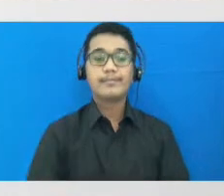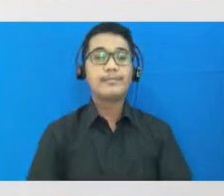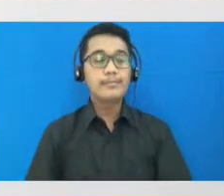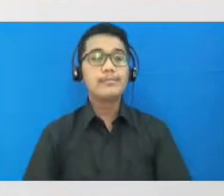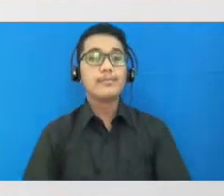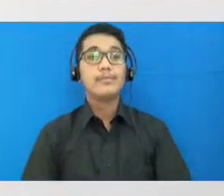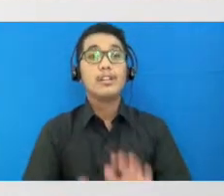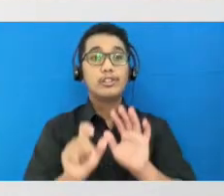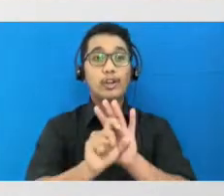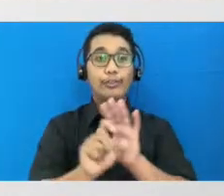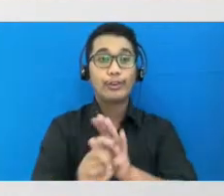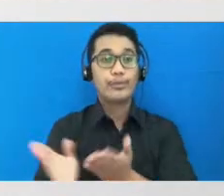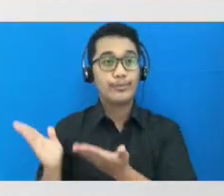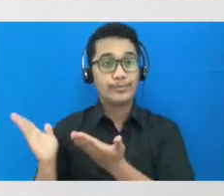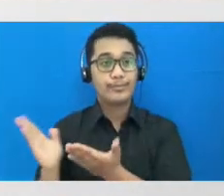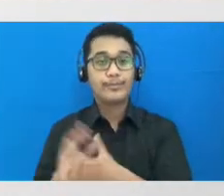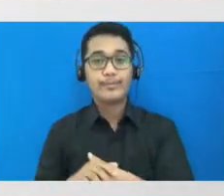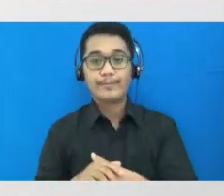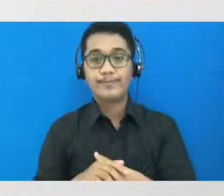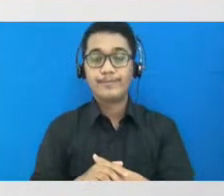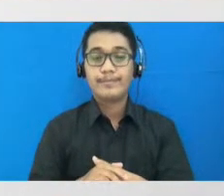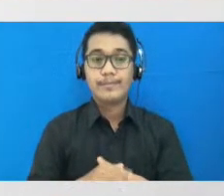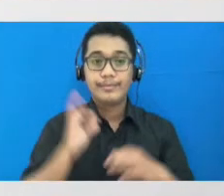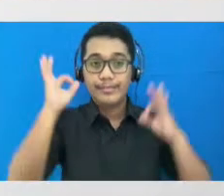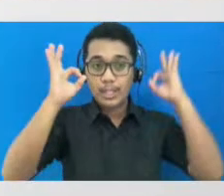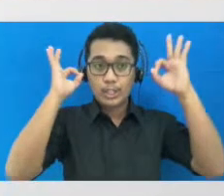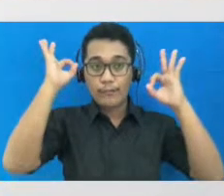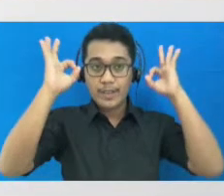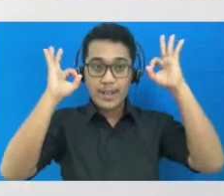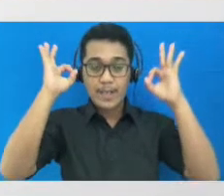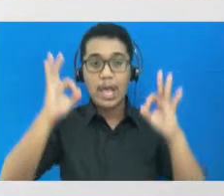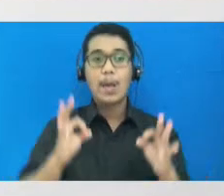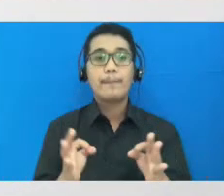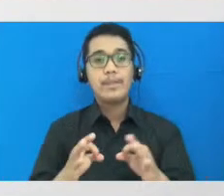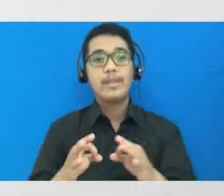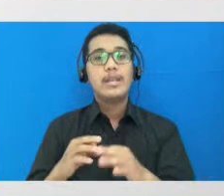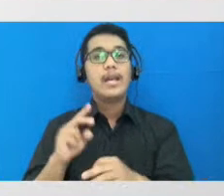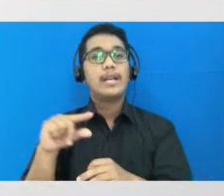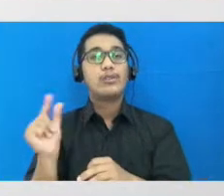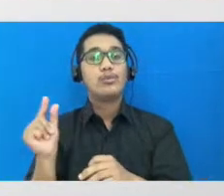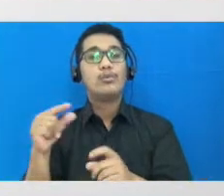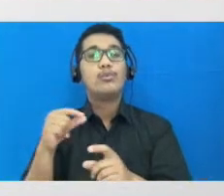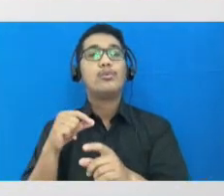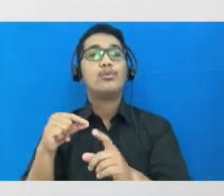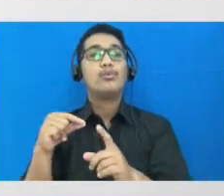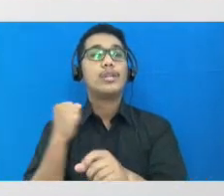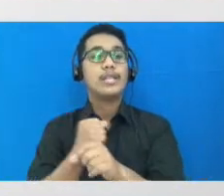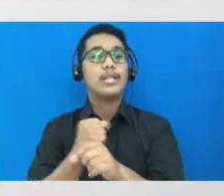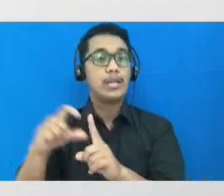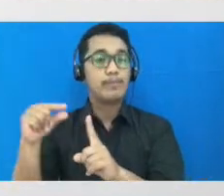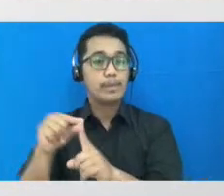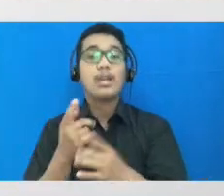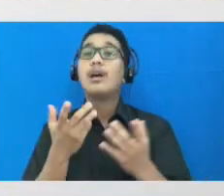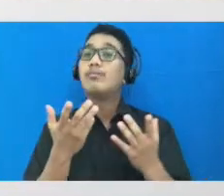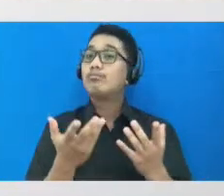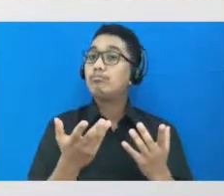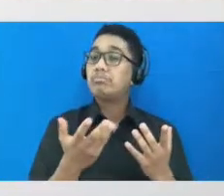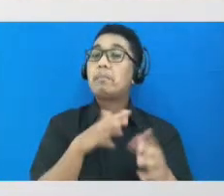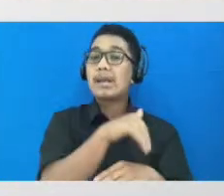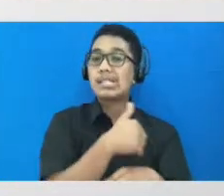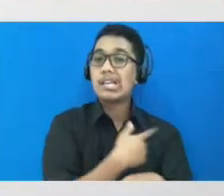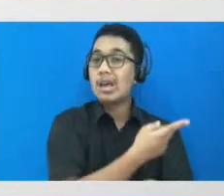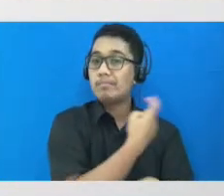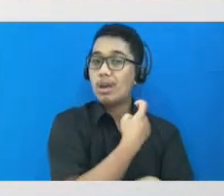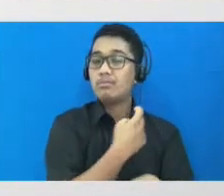Sebagai contoh, berbicara mengenai filosofis, memang sebelum RUU PDP masih ada pertanyaan-pertanyaan apakah benar hak